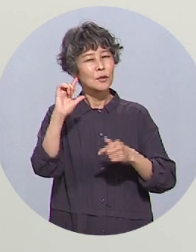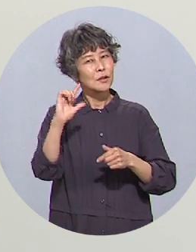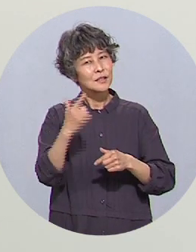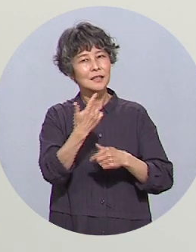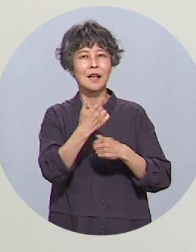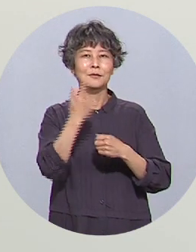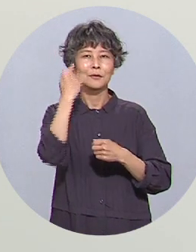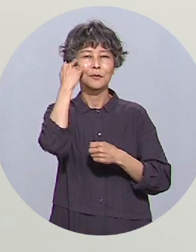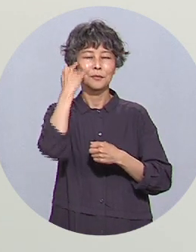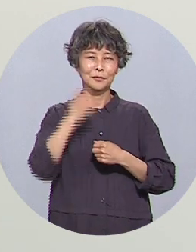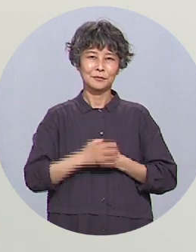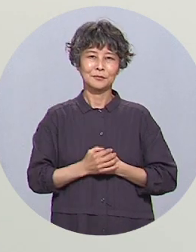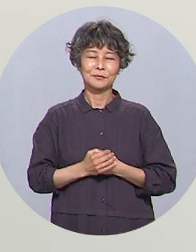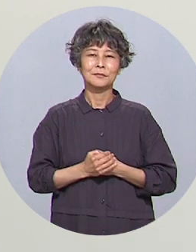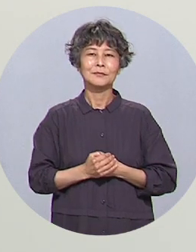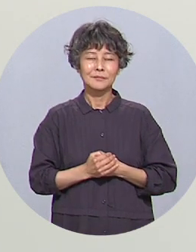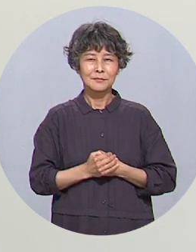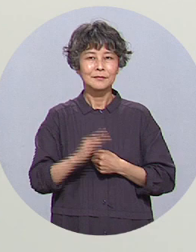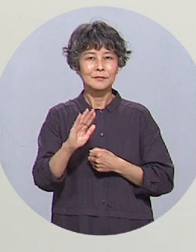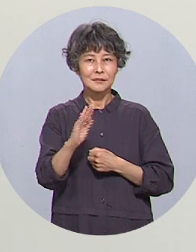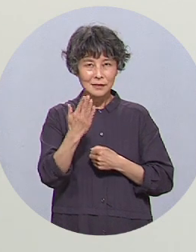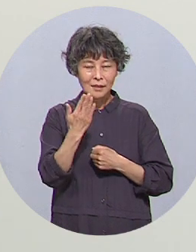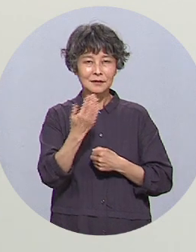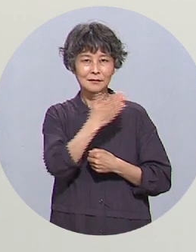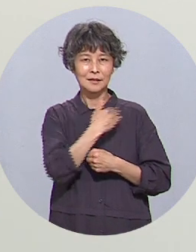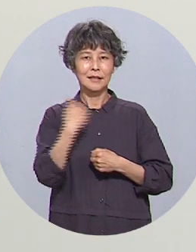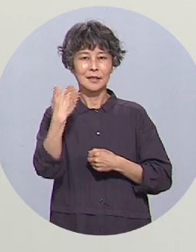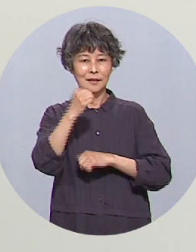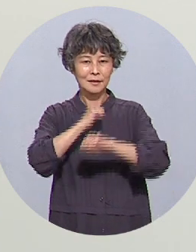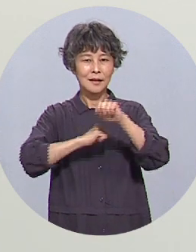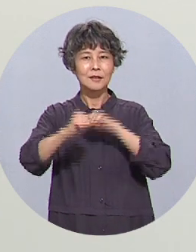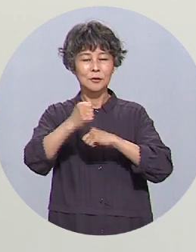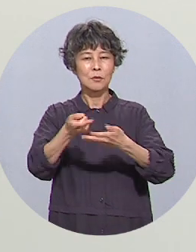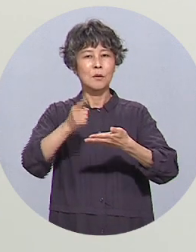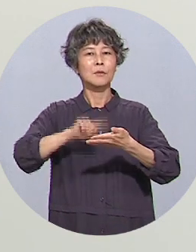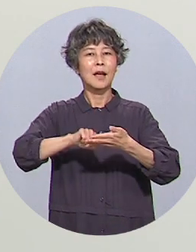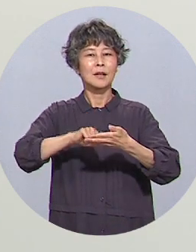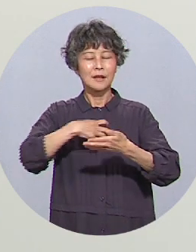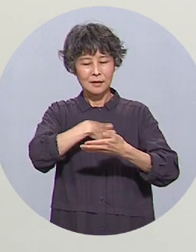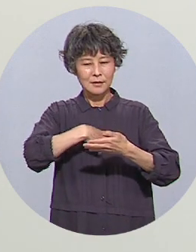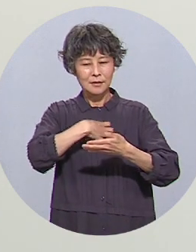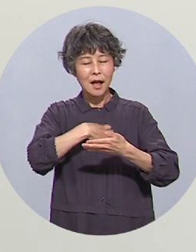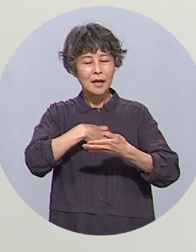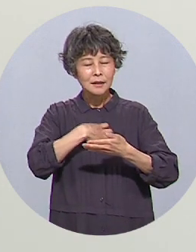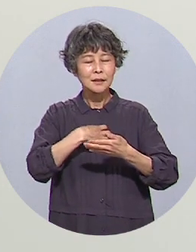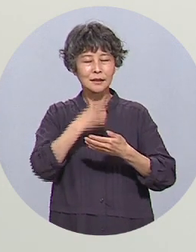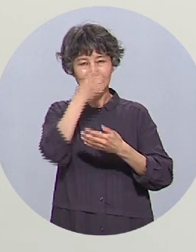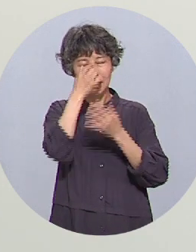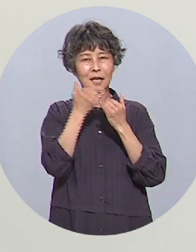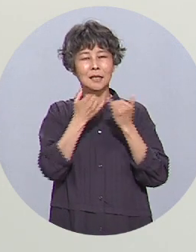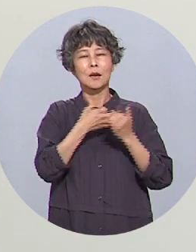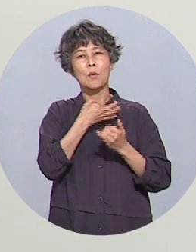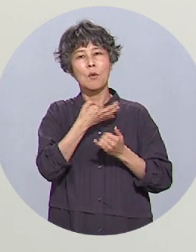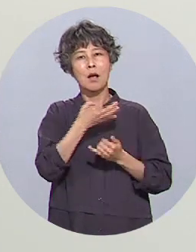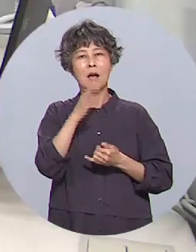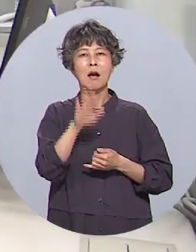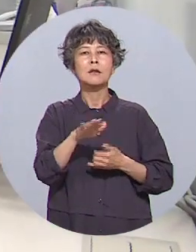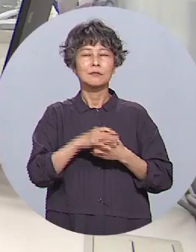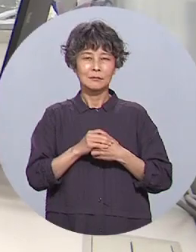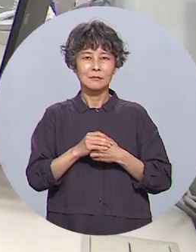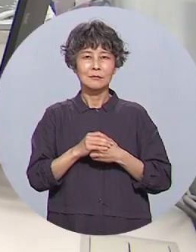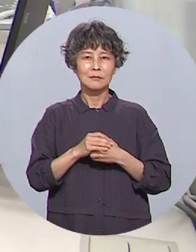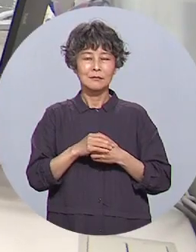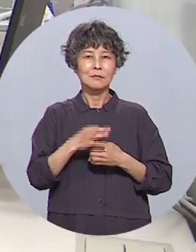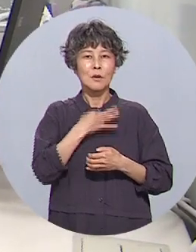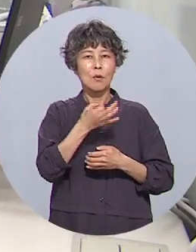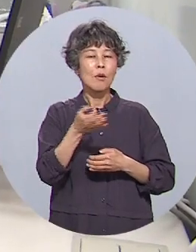際は違っているかもしれません。しかし私たちの活動の裏には辛い思いをしている被害者さんの声があります。そ